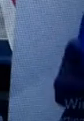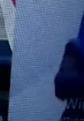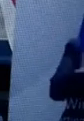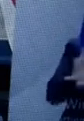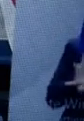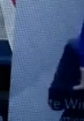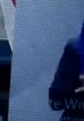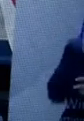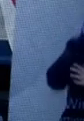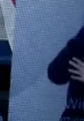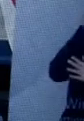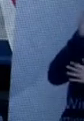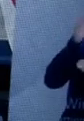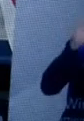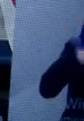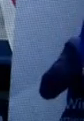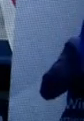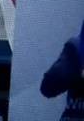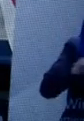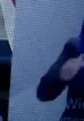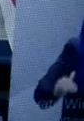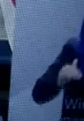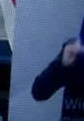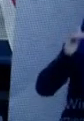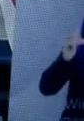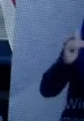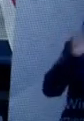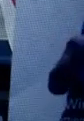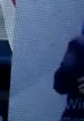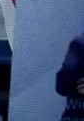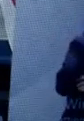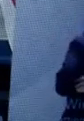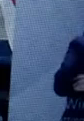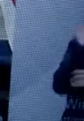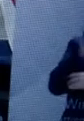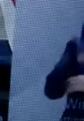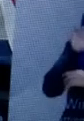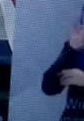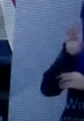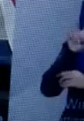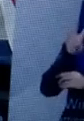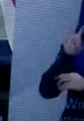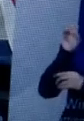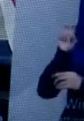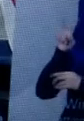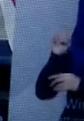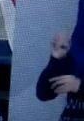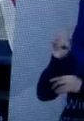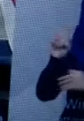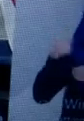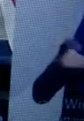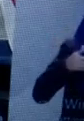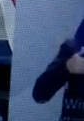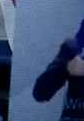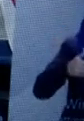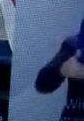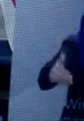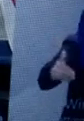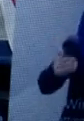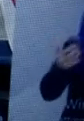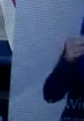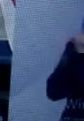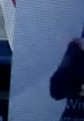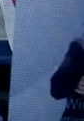akan memasuki fasa normalisasi selepas 31 Ogos 2020 sehinggalah vaksin